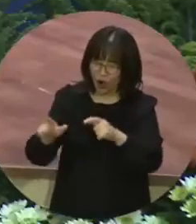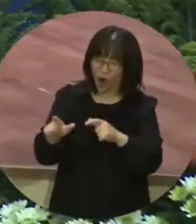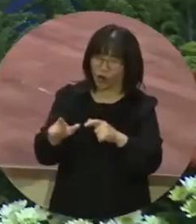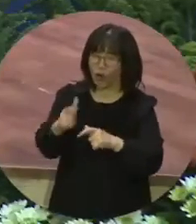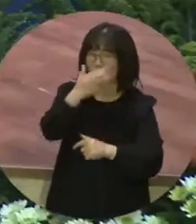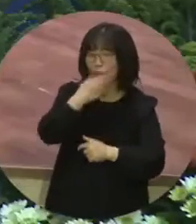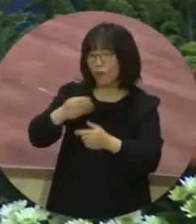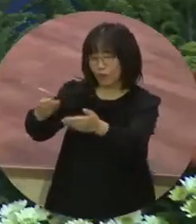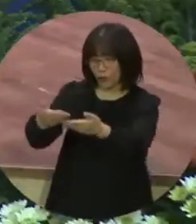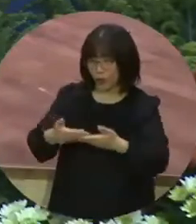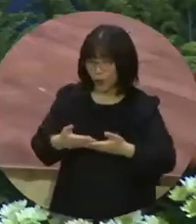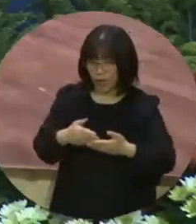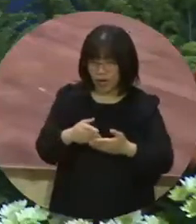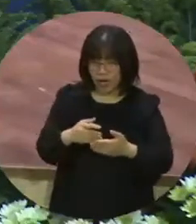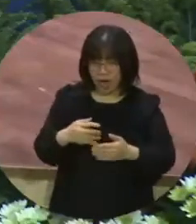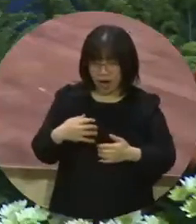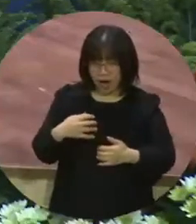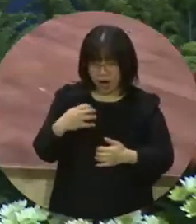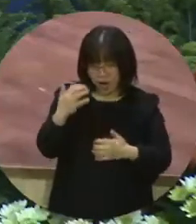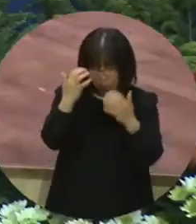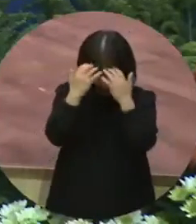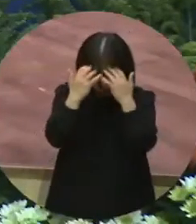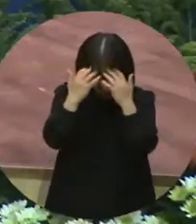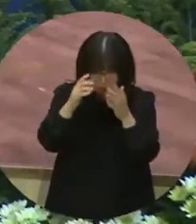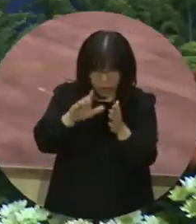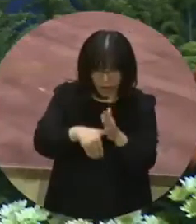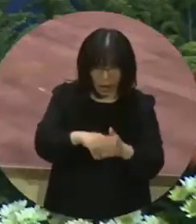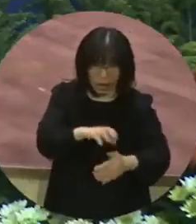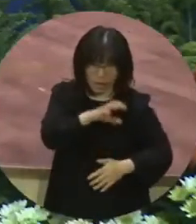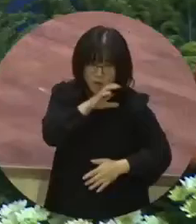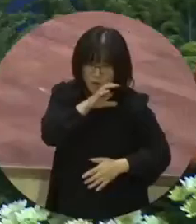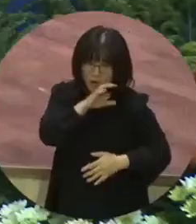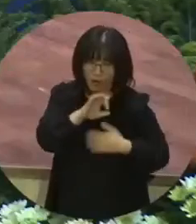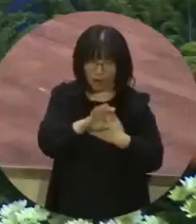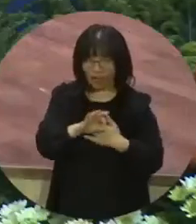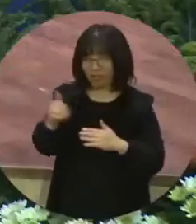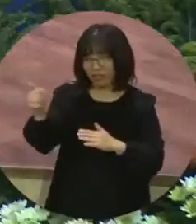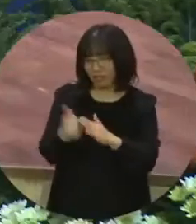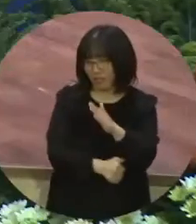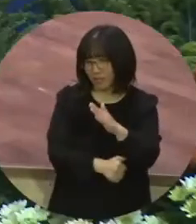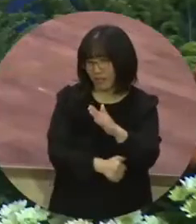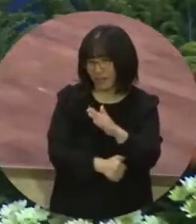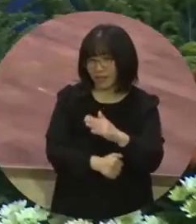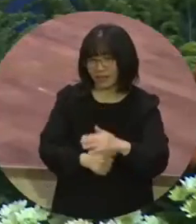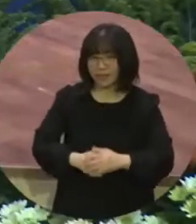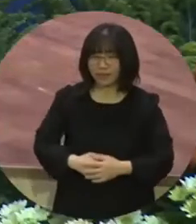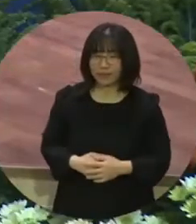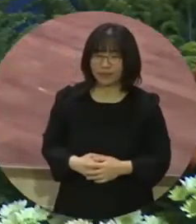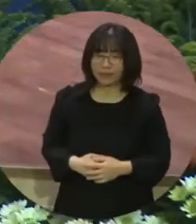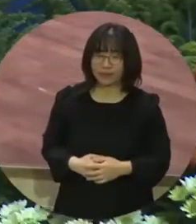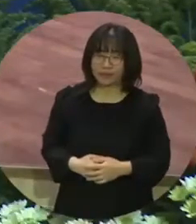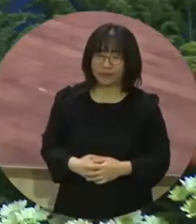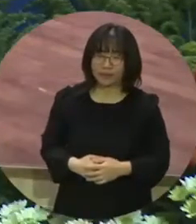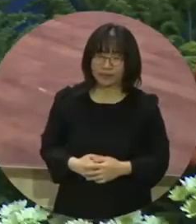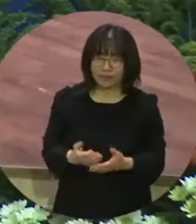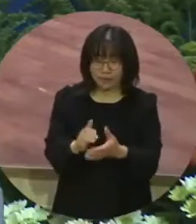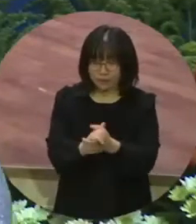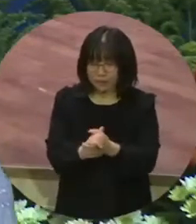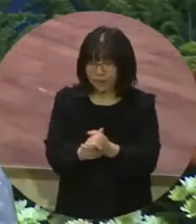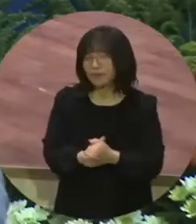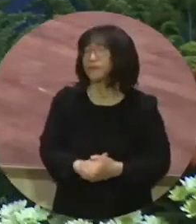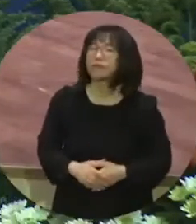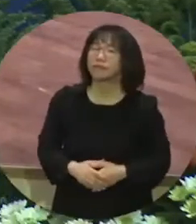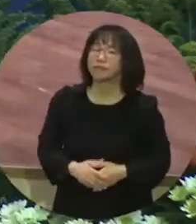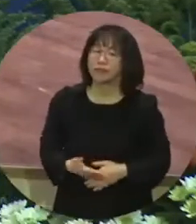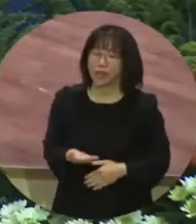말이에요. 그래야 그 다음에 하나님이 하셨다는 제 고백 속에 하나님이 역사하신단 말이에요. 아멘.